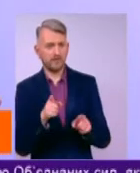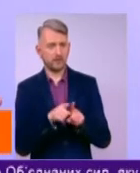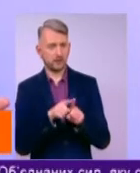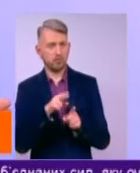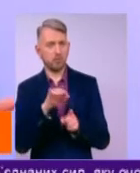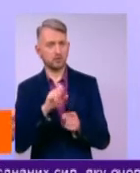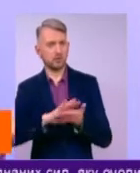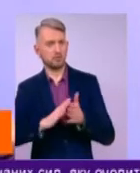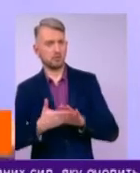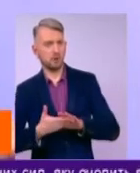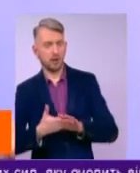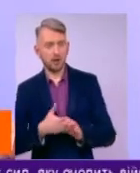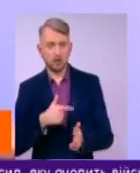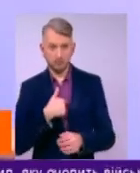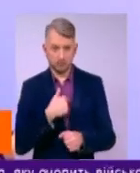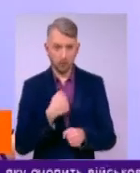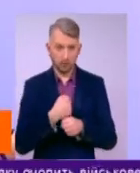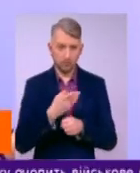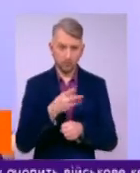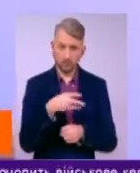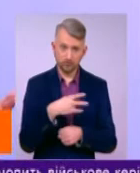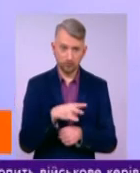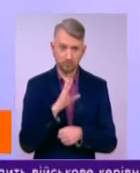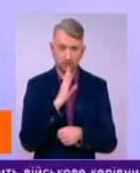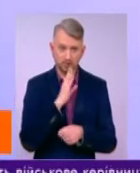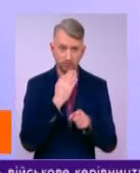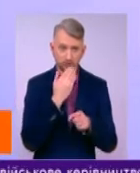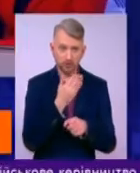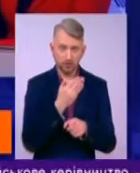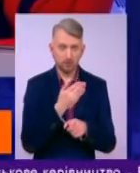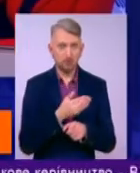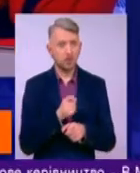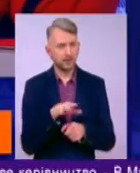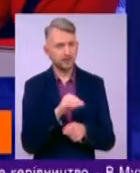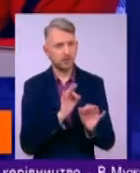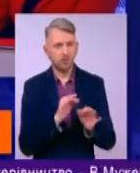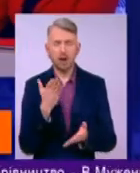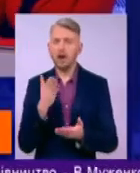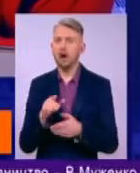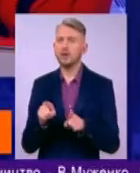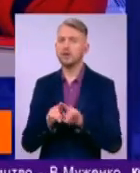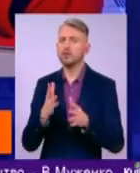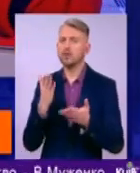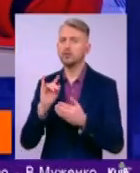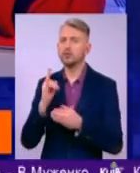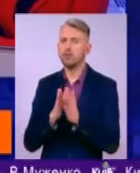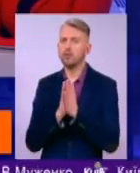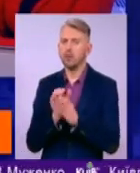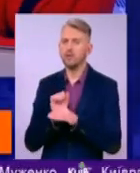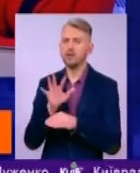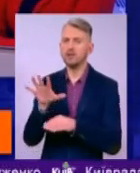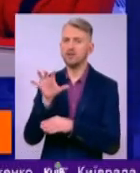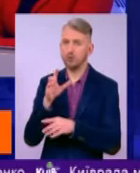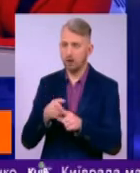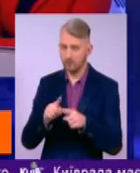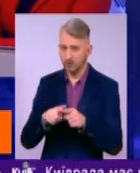позі. Угу. Мама, мені це робити чи ні? От тоді буде все нормально. А до речі, от такий випадок, якщо дитину просять надіслати фотографію, чи це